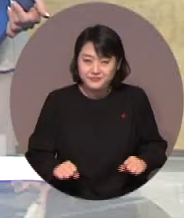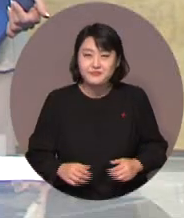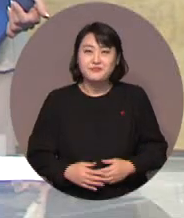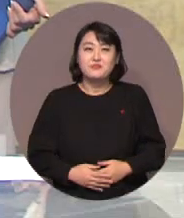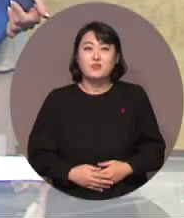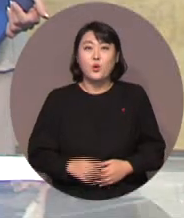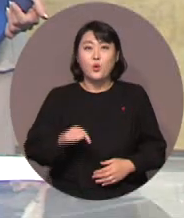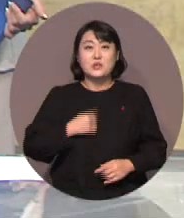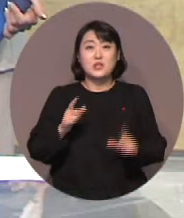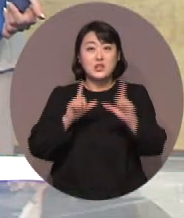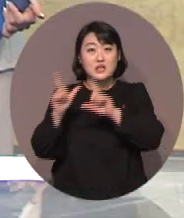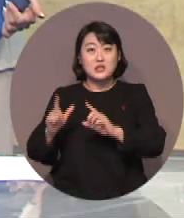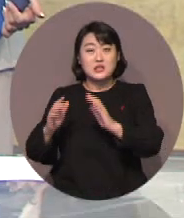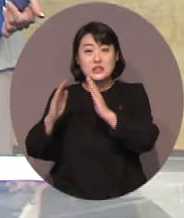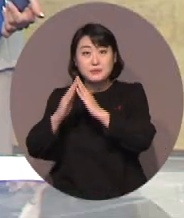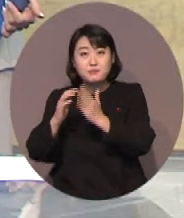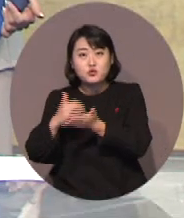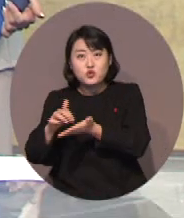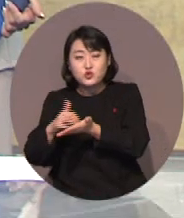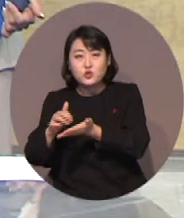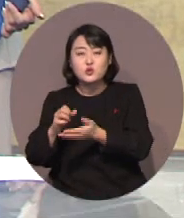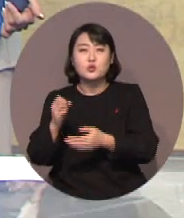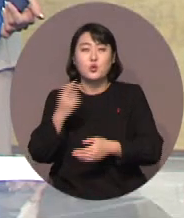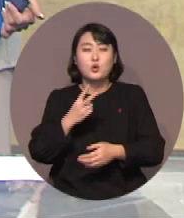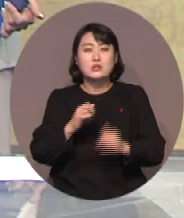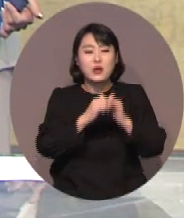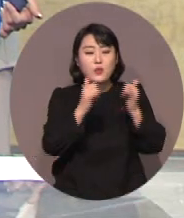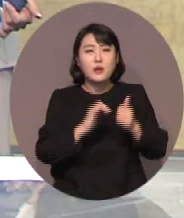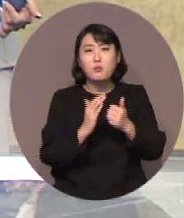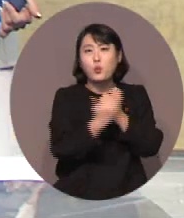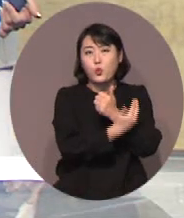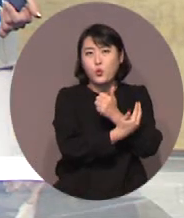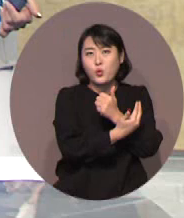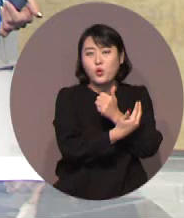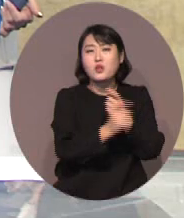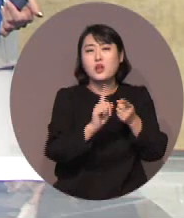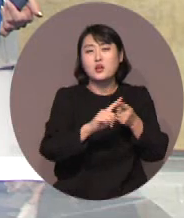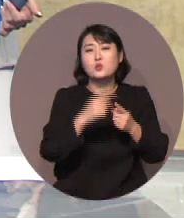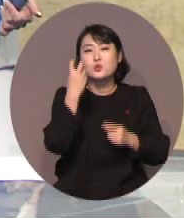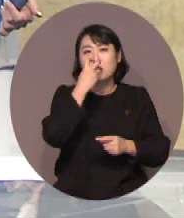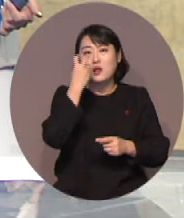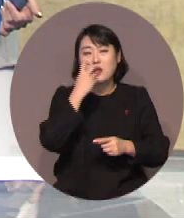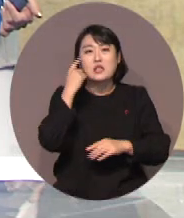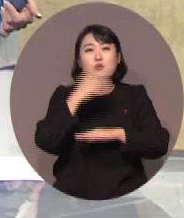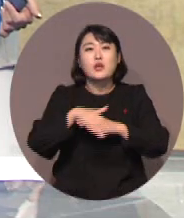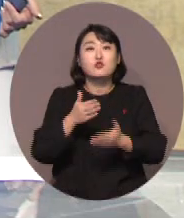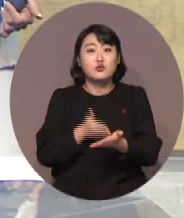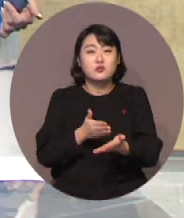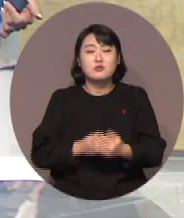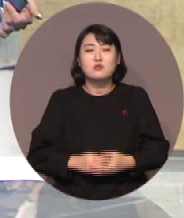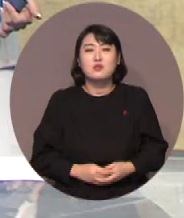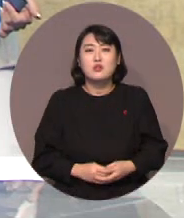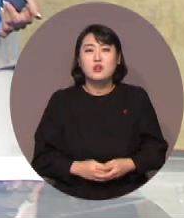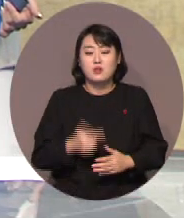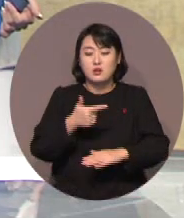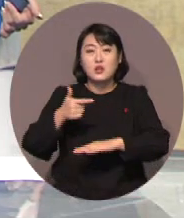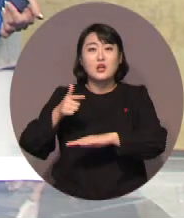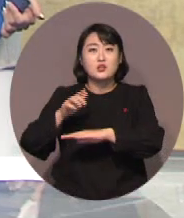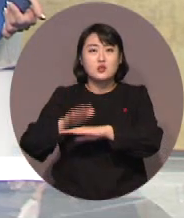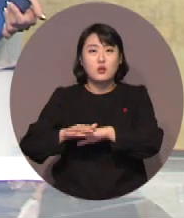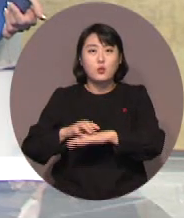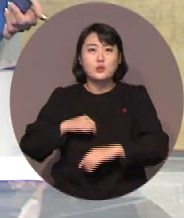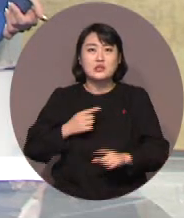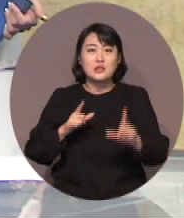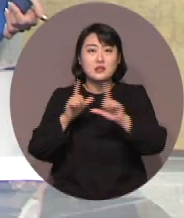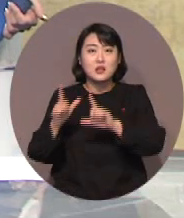1인 가구 실태와 함께 사회 보호망을 점검하는 신년 기획보도입니다 대전의 고독사 증가율이 전국